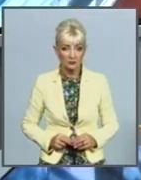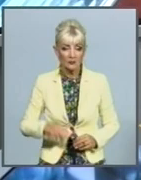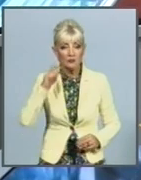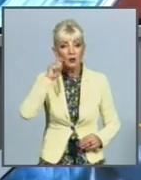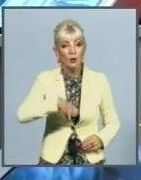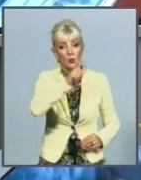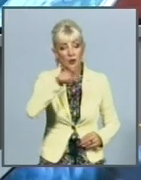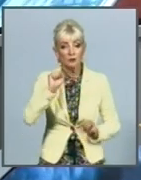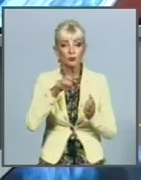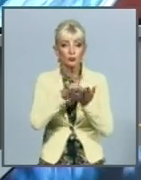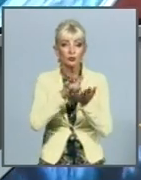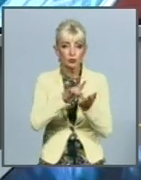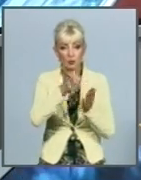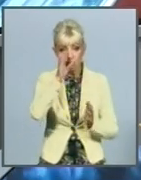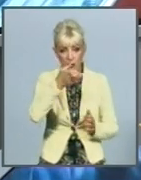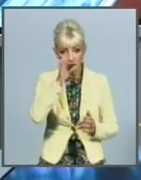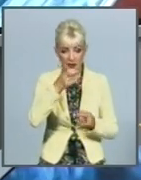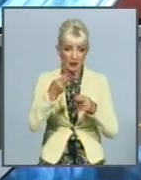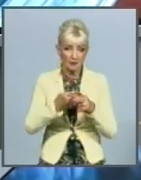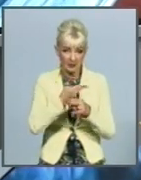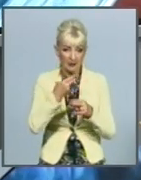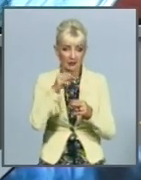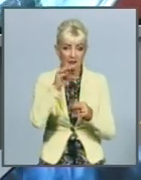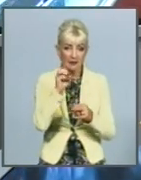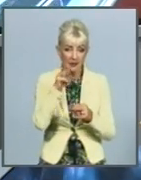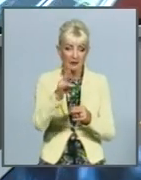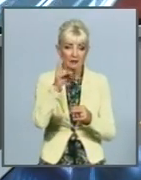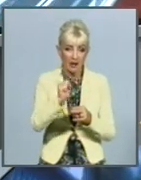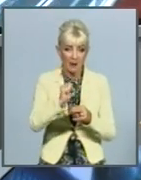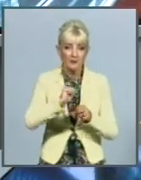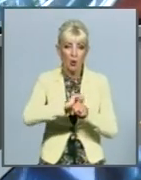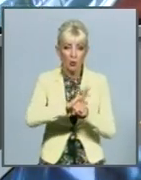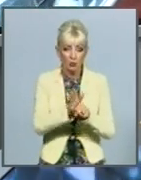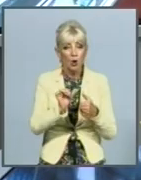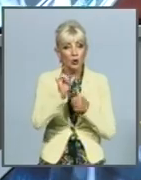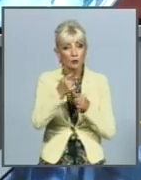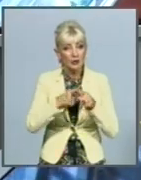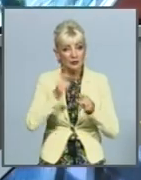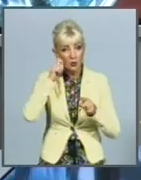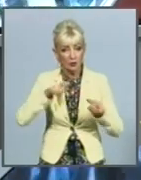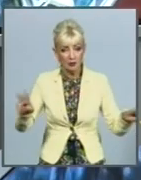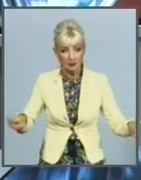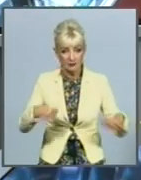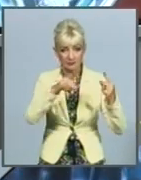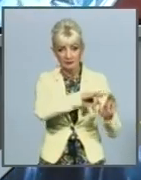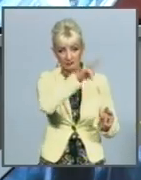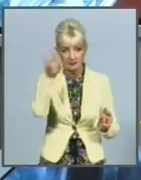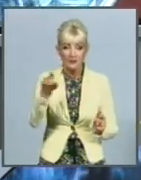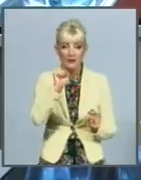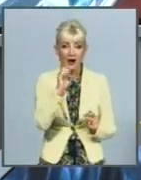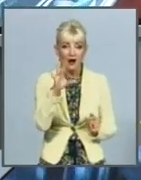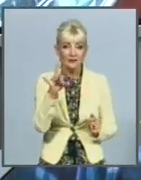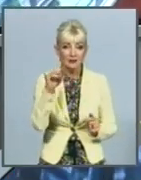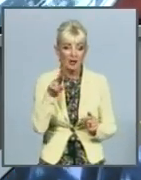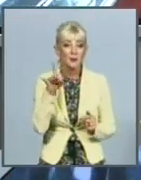Українці можуть подорожувати до Болгарії без проходження тесту на коронавірус. Крім цього, Україна відновила авіасполучення з Австрією. За